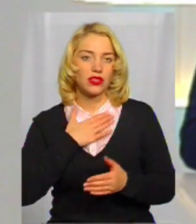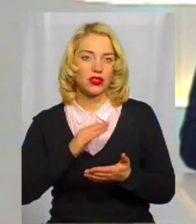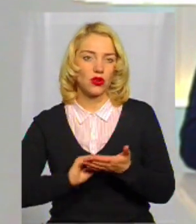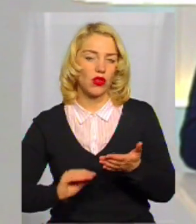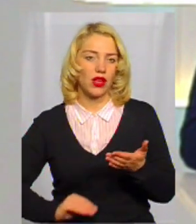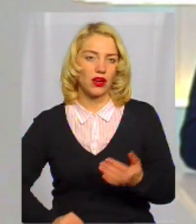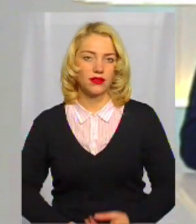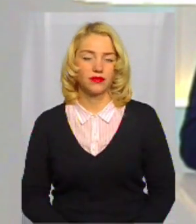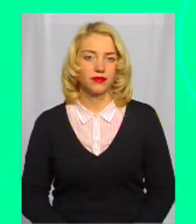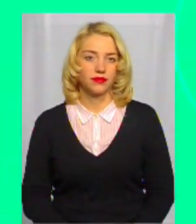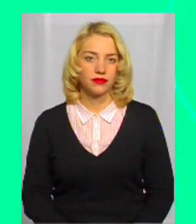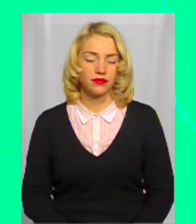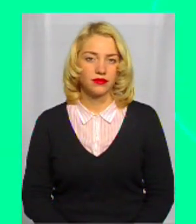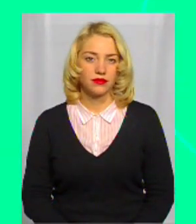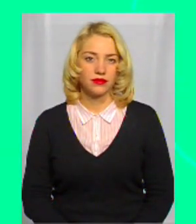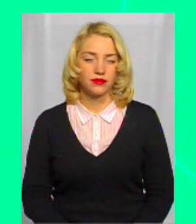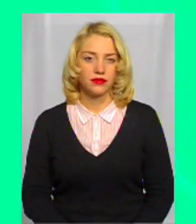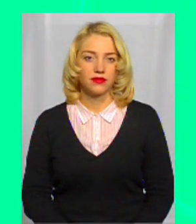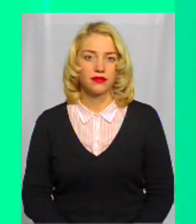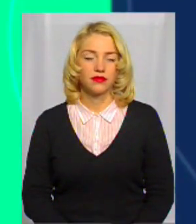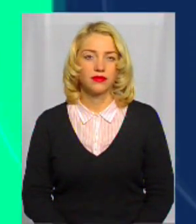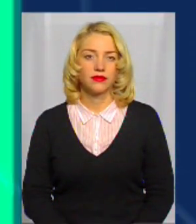колега Дарина Денисенко.